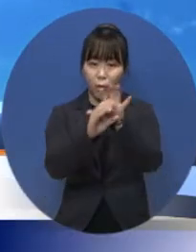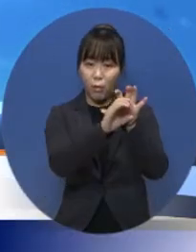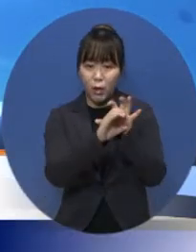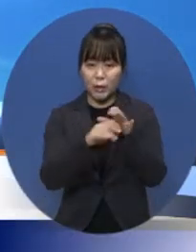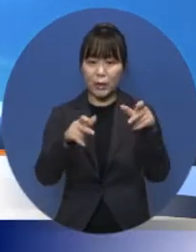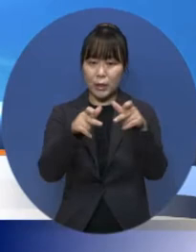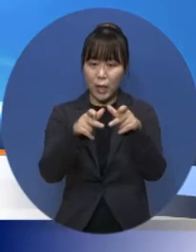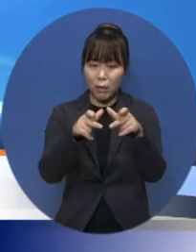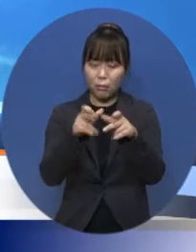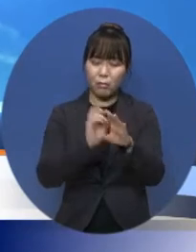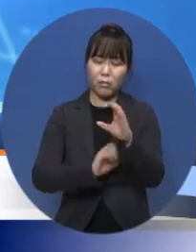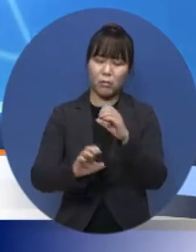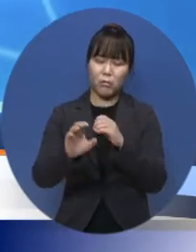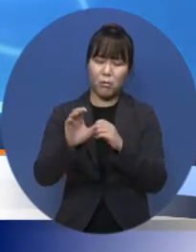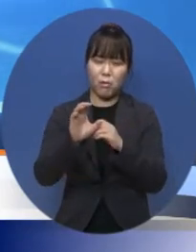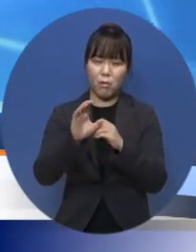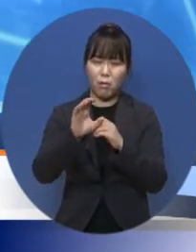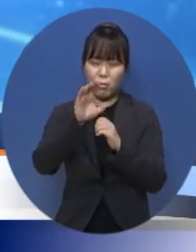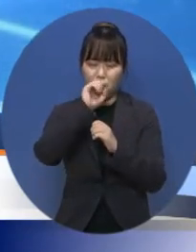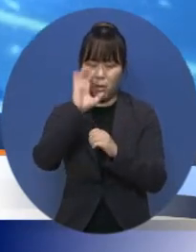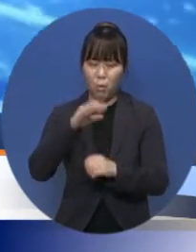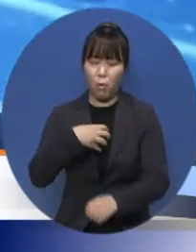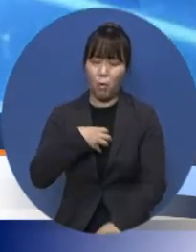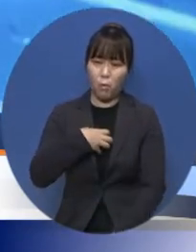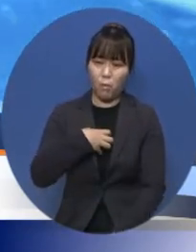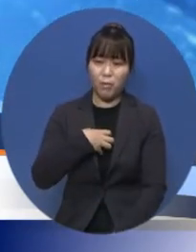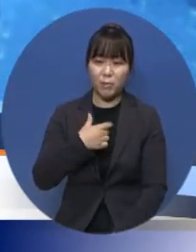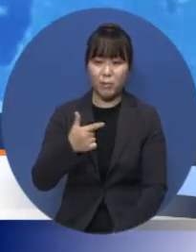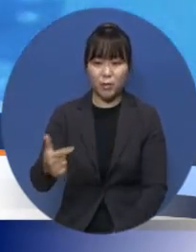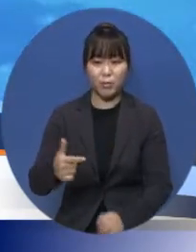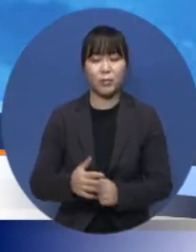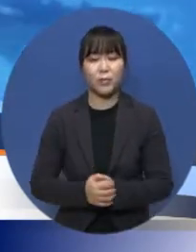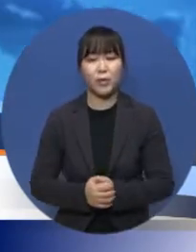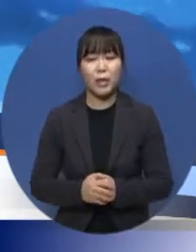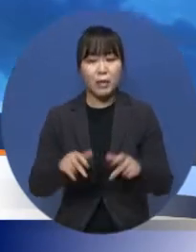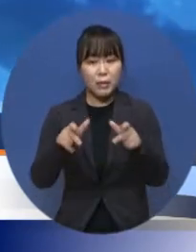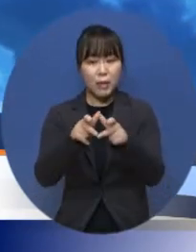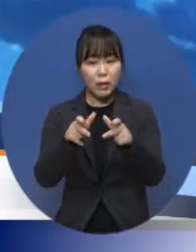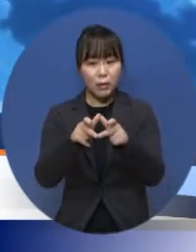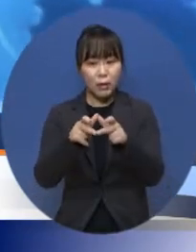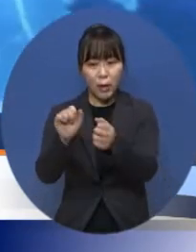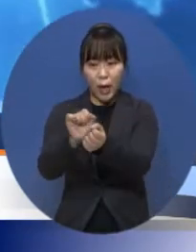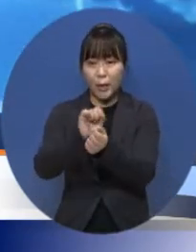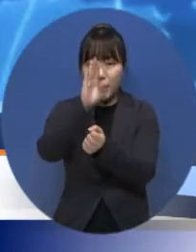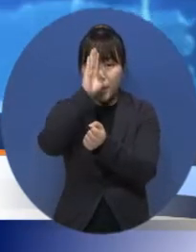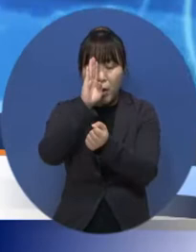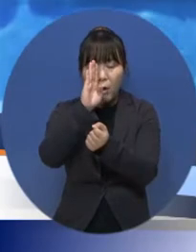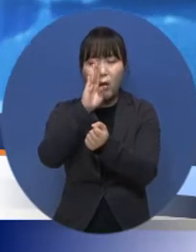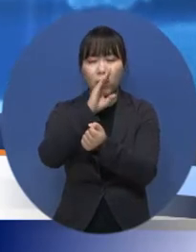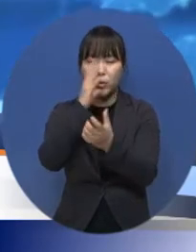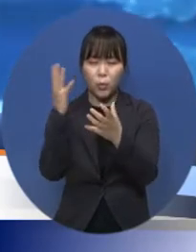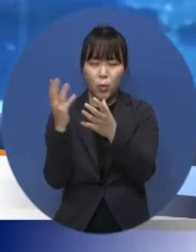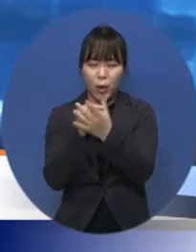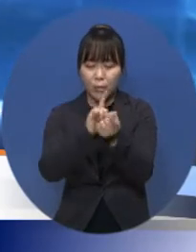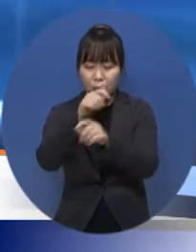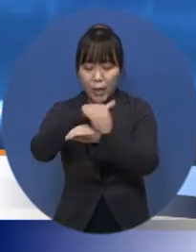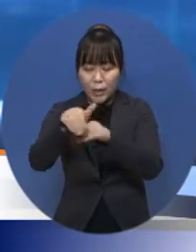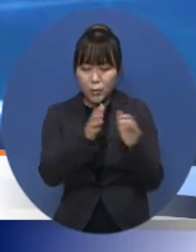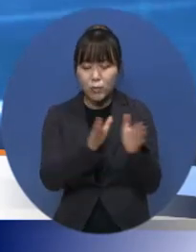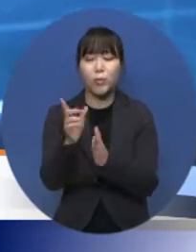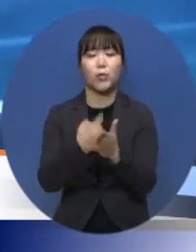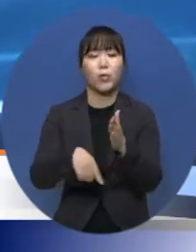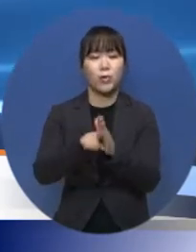코로나19는 장애인들에게 더 치명적인 위험으로 다가왔는데요. 장애인들의 감염병 예방 종합대책 마련을